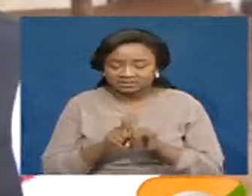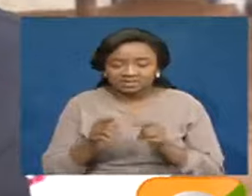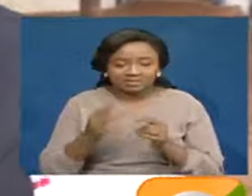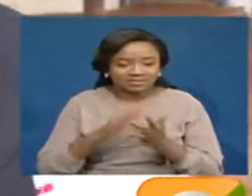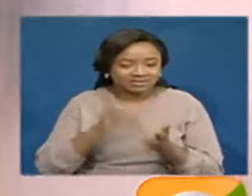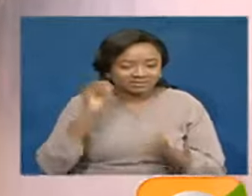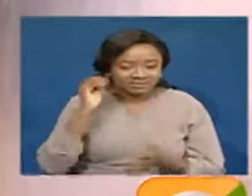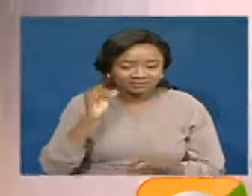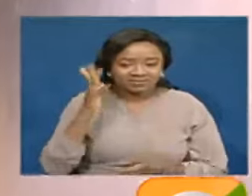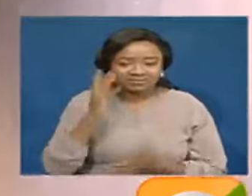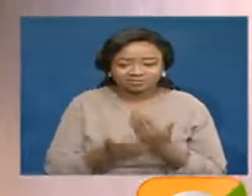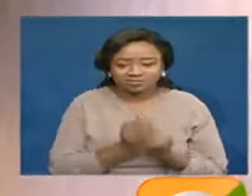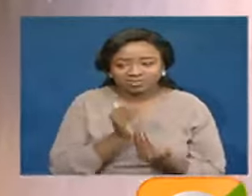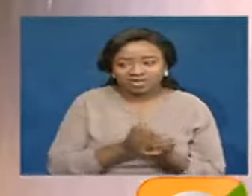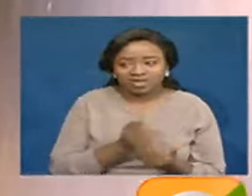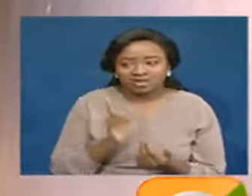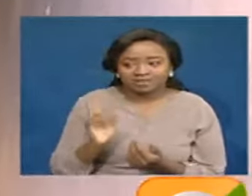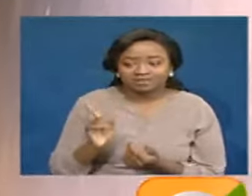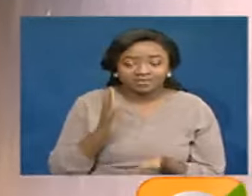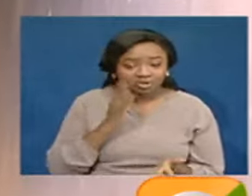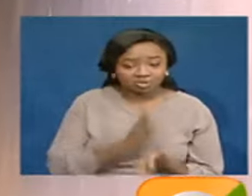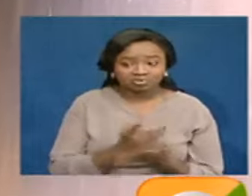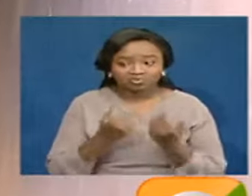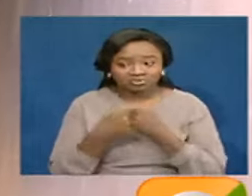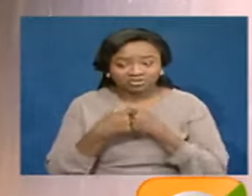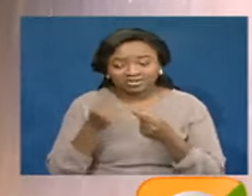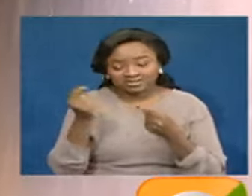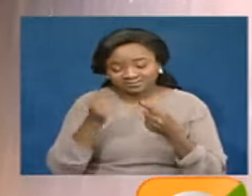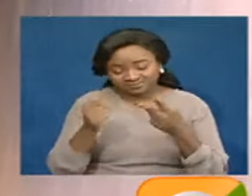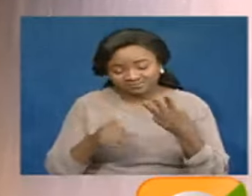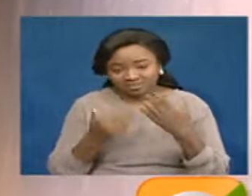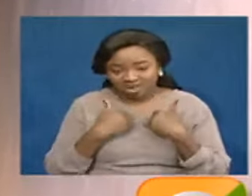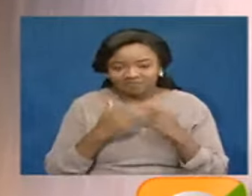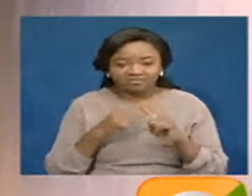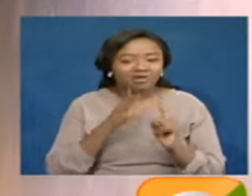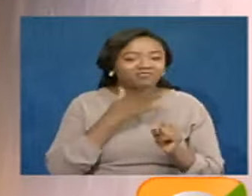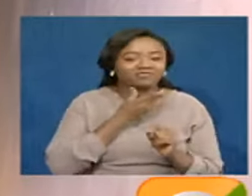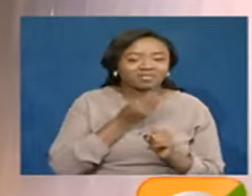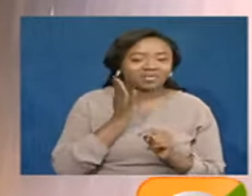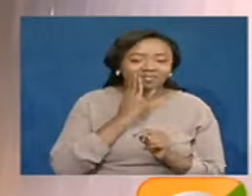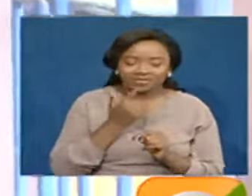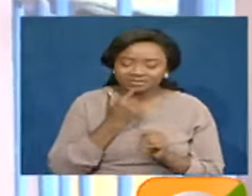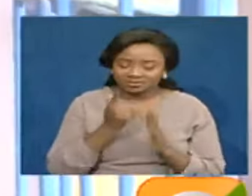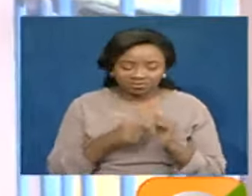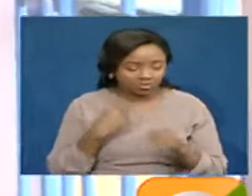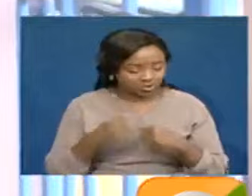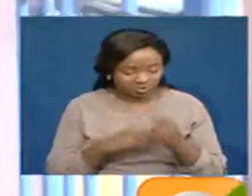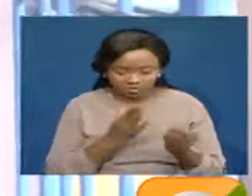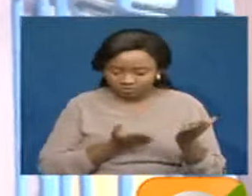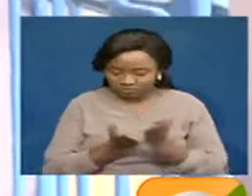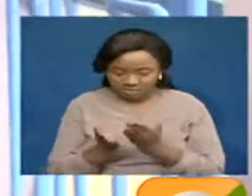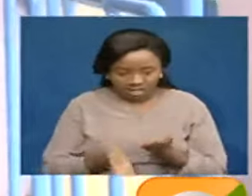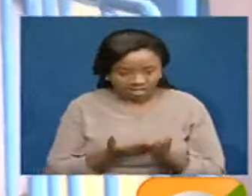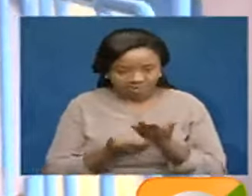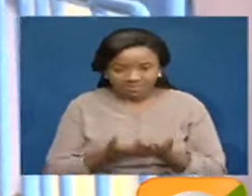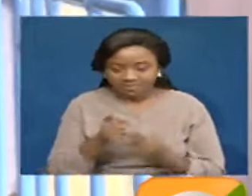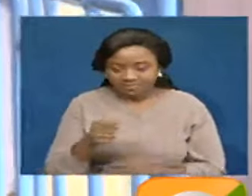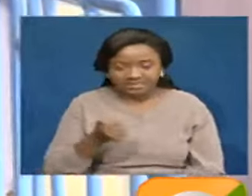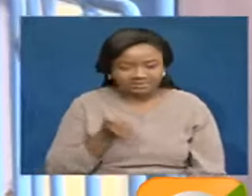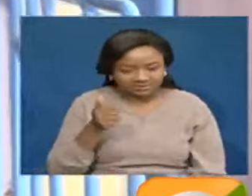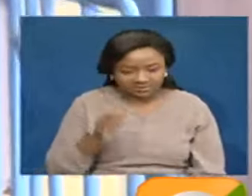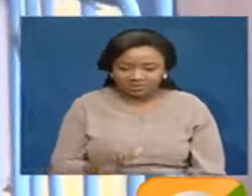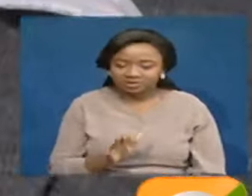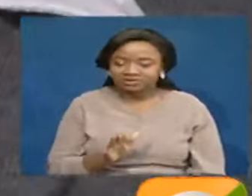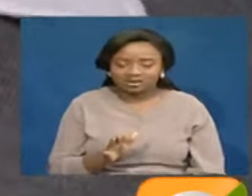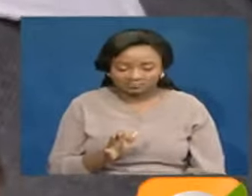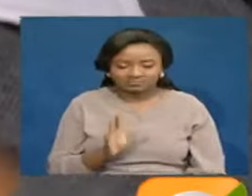to maintain her. Licha changamoto hizo, Lucy na Paul wanashikilia kuwa wataendelea kujitolea kwa mtoto wao wa kipekee, kwa